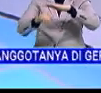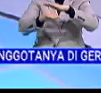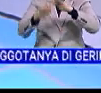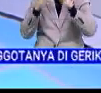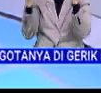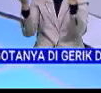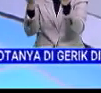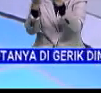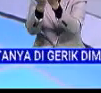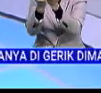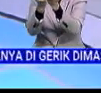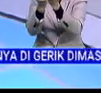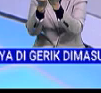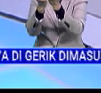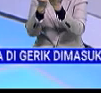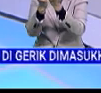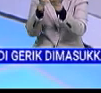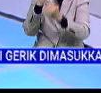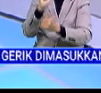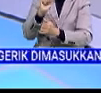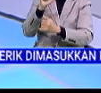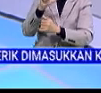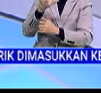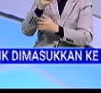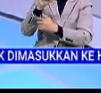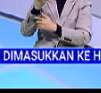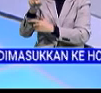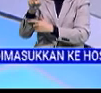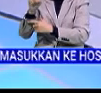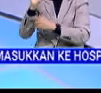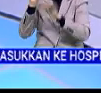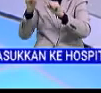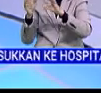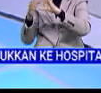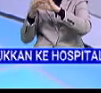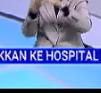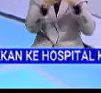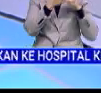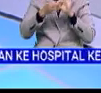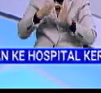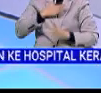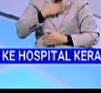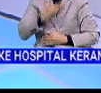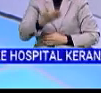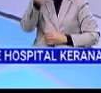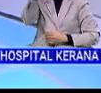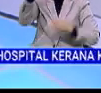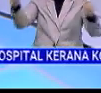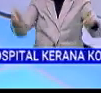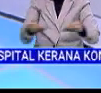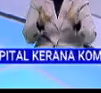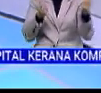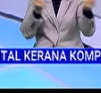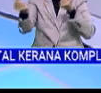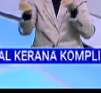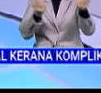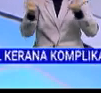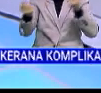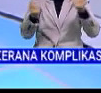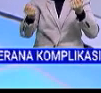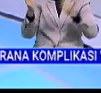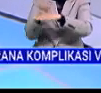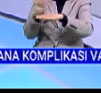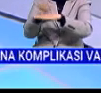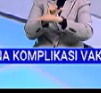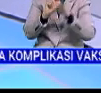syarikat Excel Sports, Alex Yong, bersedia bekerjasama dengan mana-mana pihak untuk memperkenalkan kaedah pemanduan simulator dalam